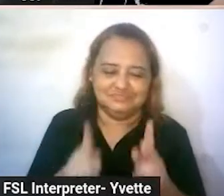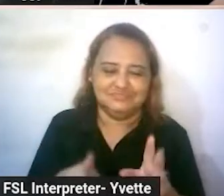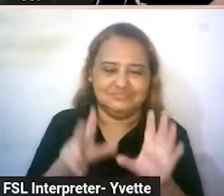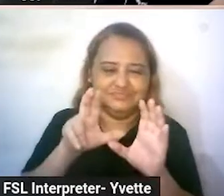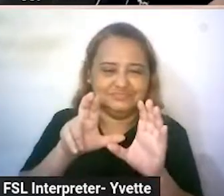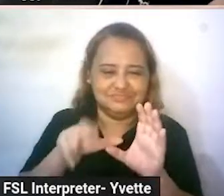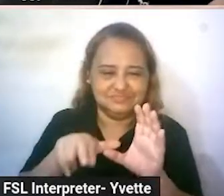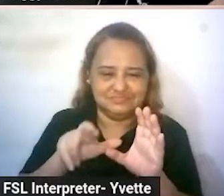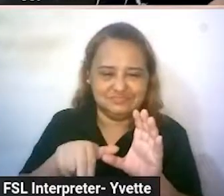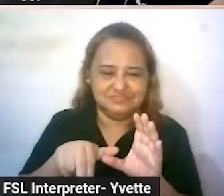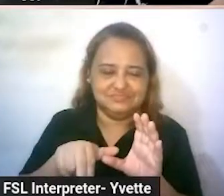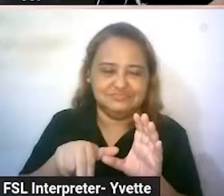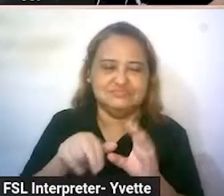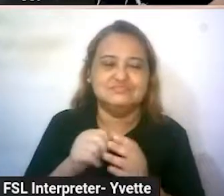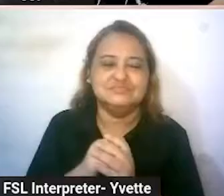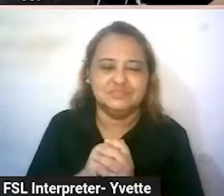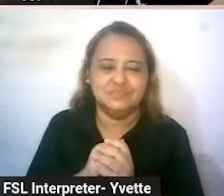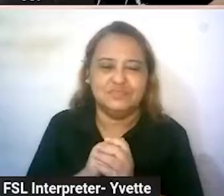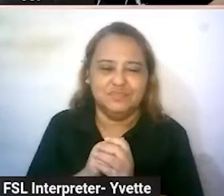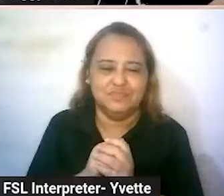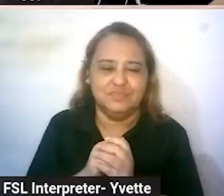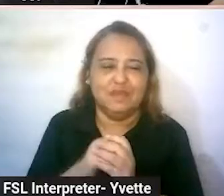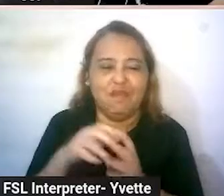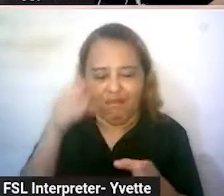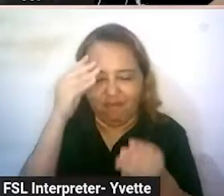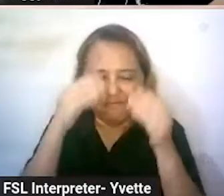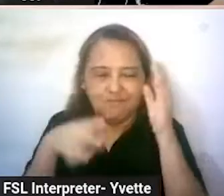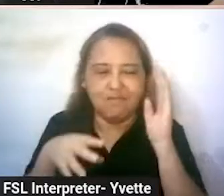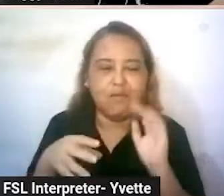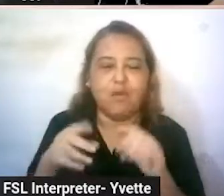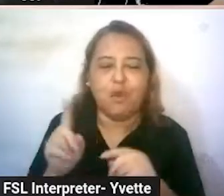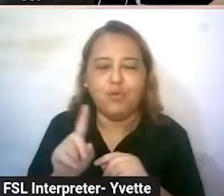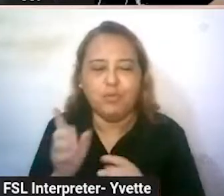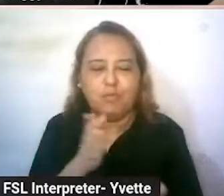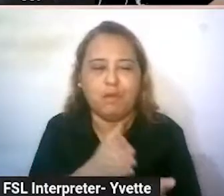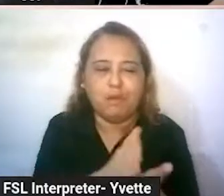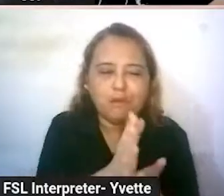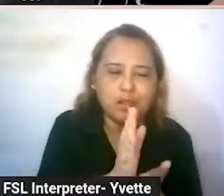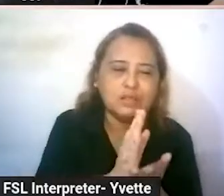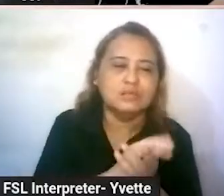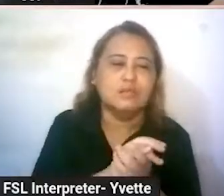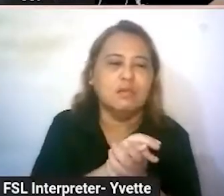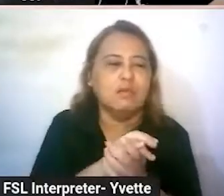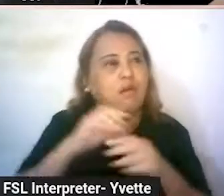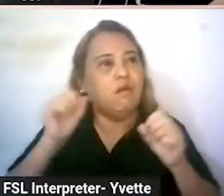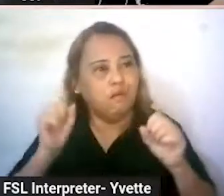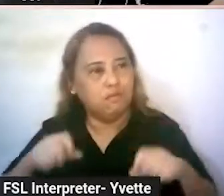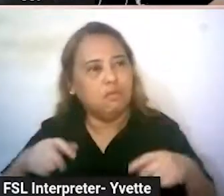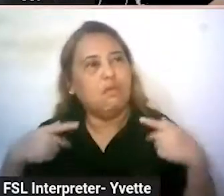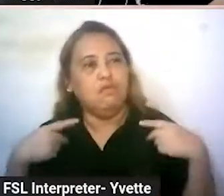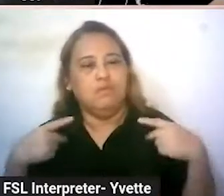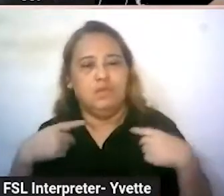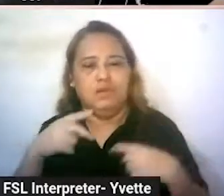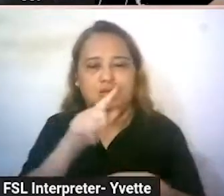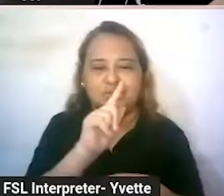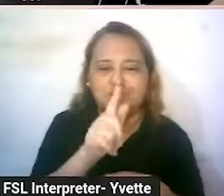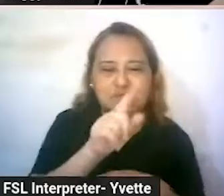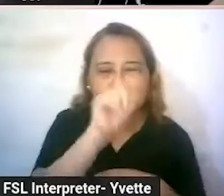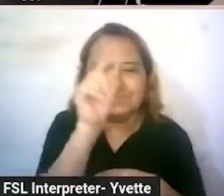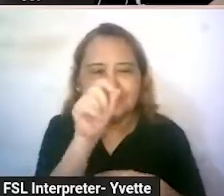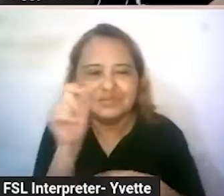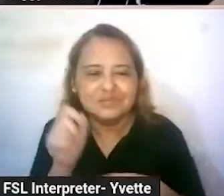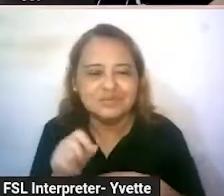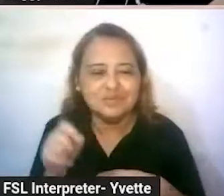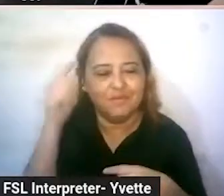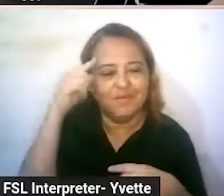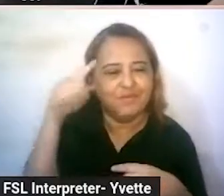disability. Yun ako na, yung ko natutunan, ano ba yung mga rights? Natutunan ko, ay, may 20% discount pala ang mga persons with disability